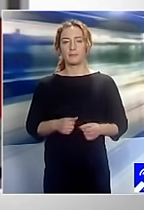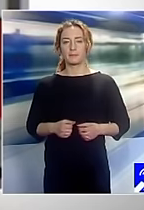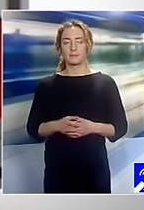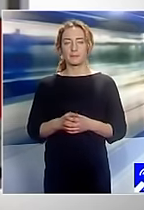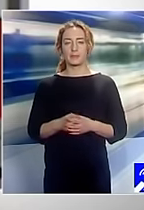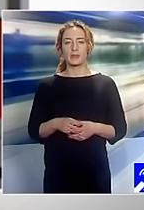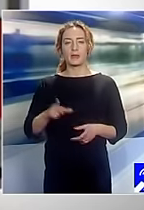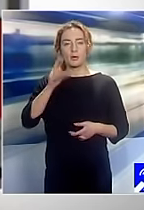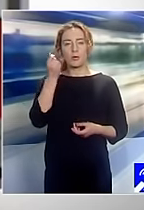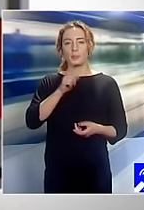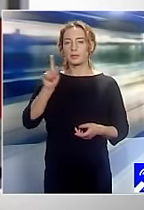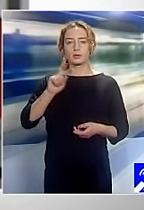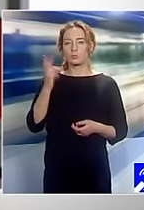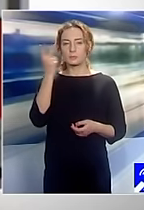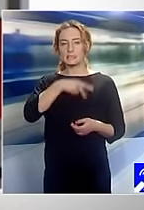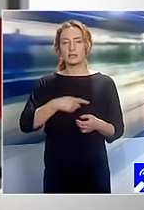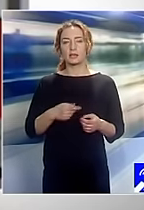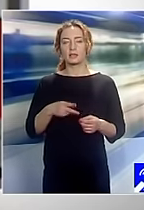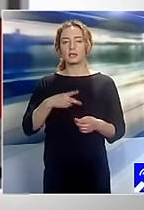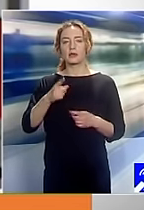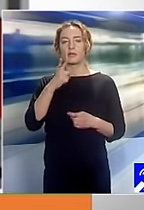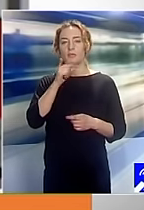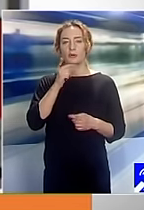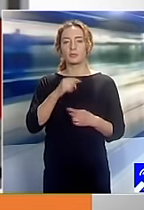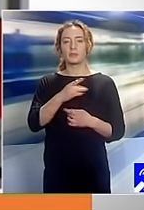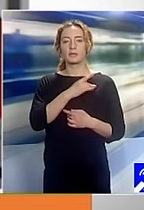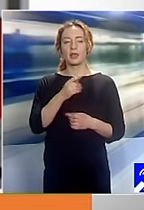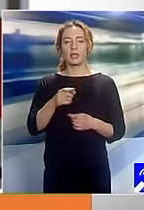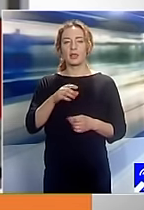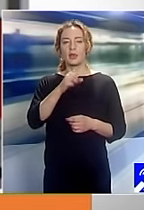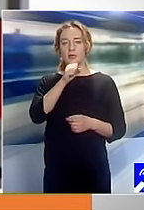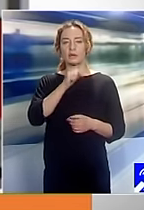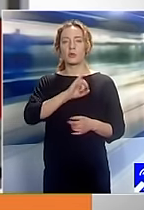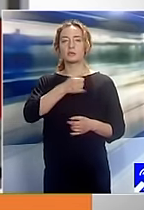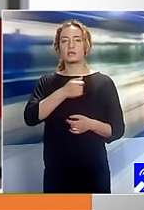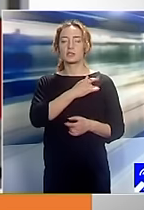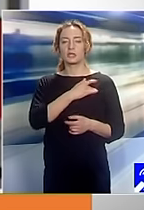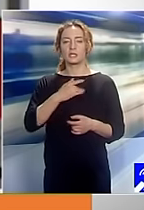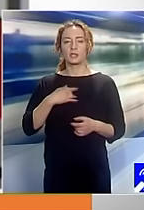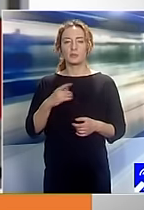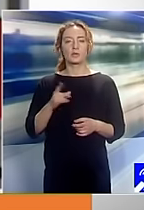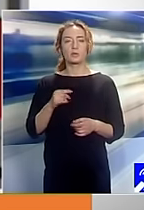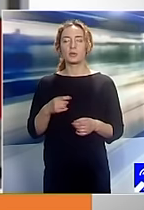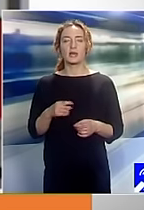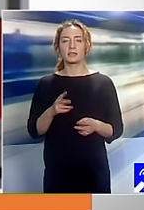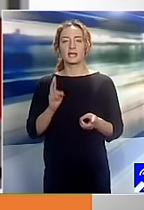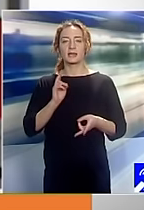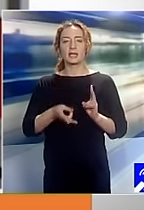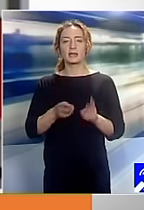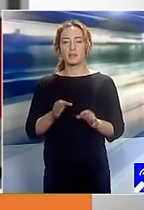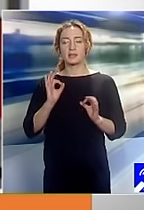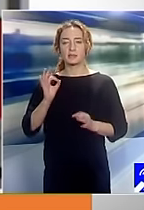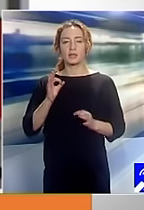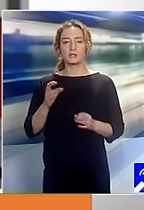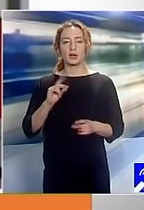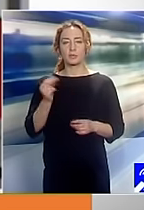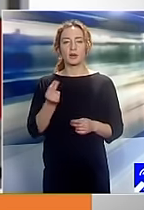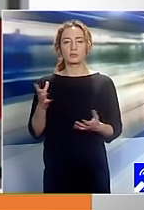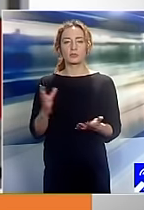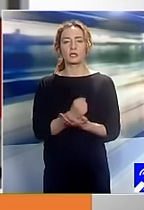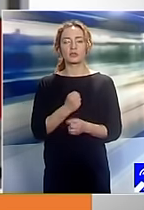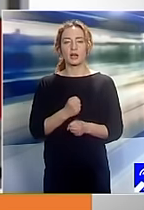înțeleg nici acum, după atâția ani de cât o vorbim de viroze și de gripe, nu este un tratament special pentru viroză.